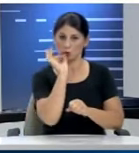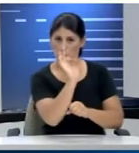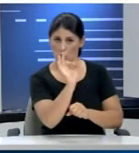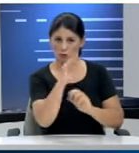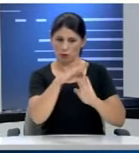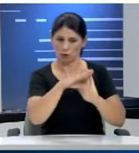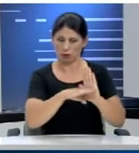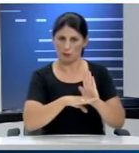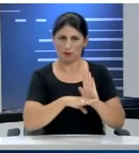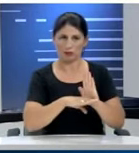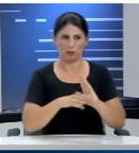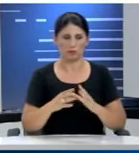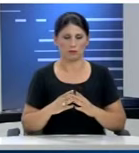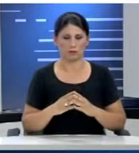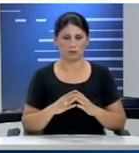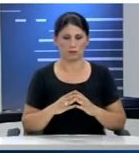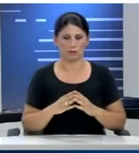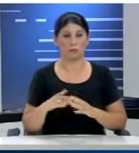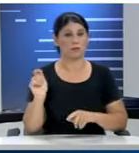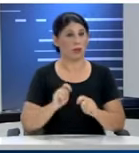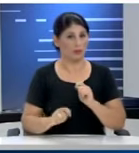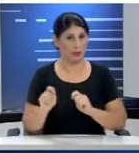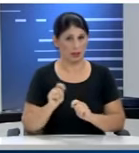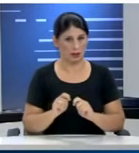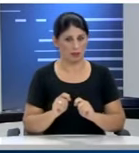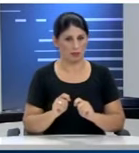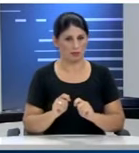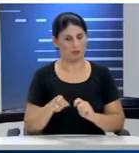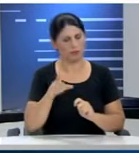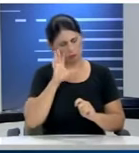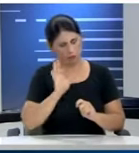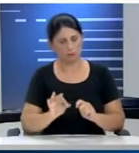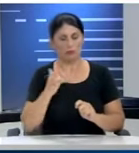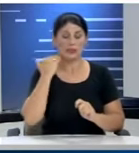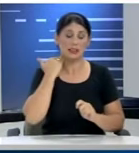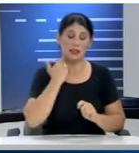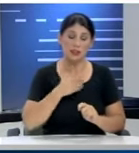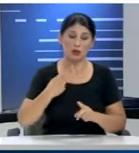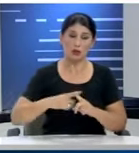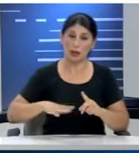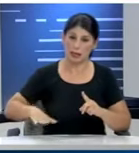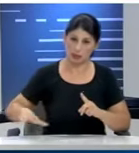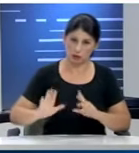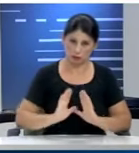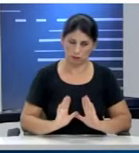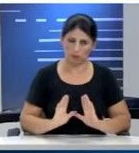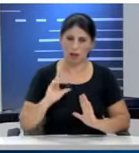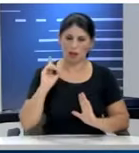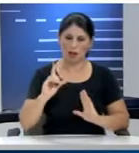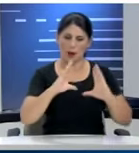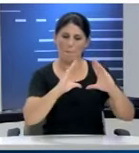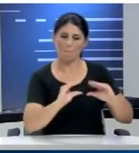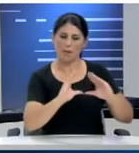του προγράμματος και δημιουργήσαμε, είναι η αλήθεια με τις θυσίες του ελληνικού λαού, ένα